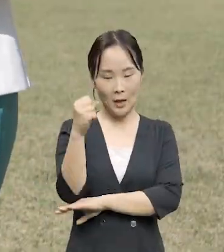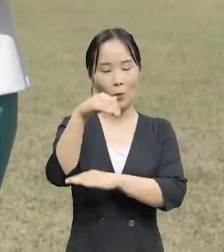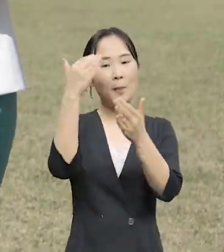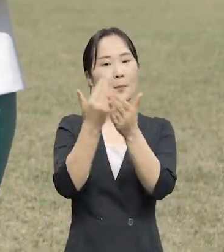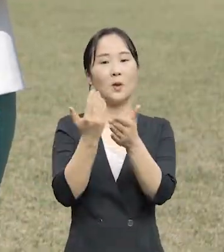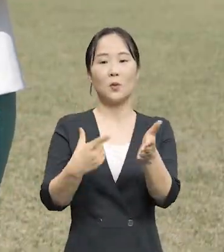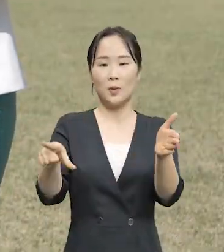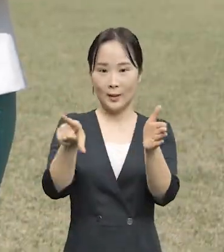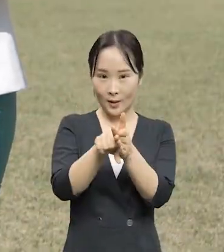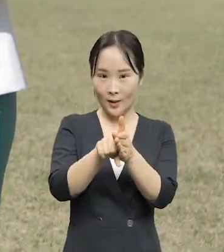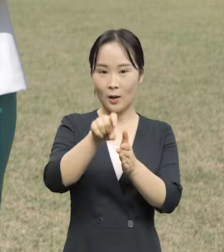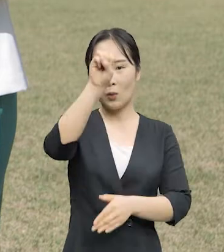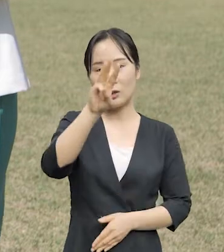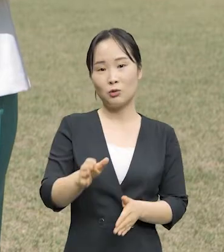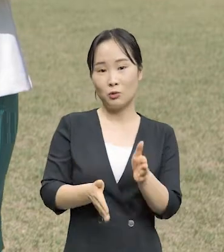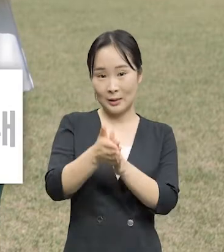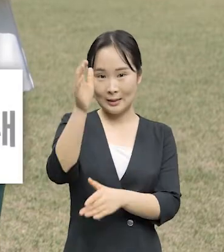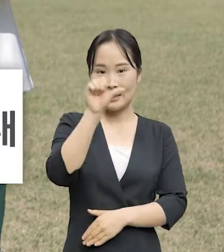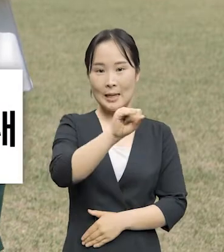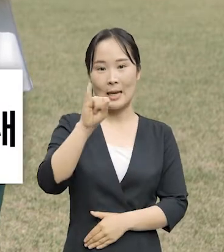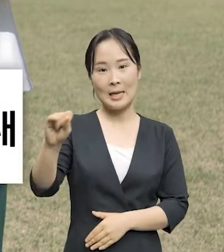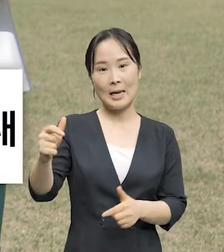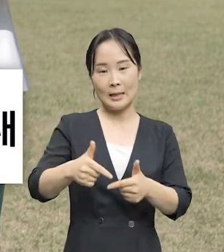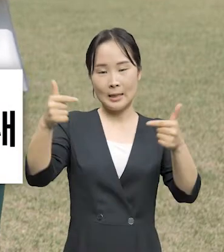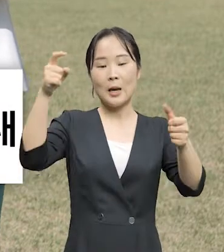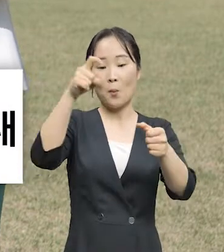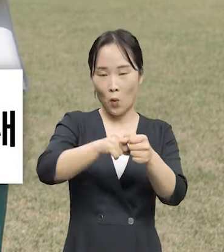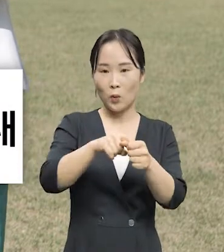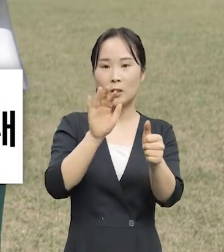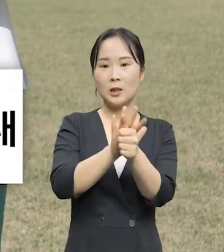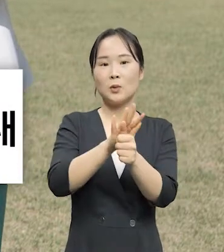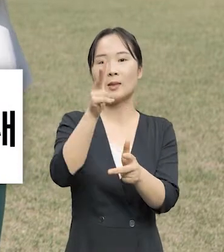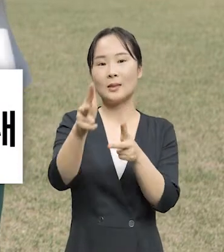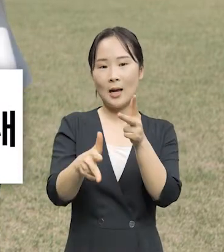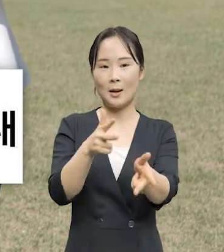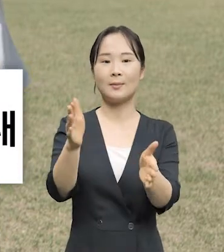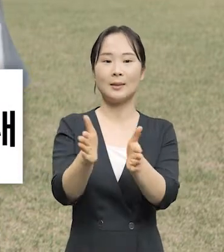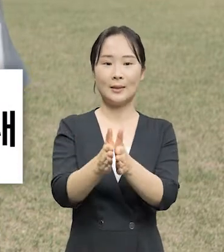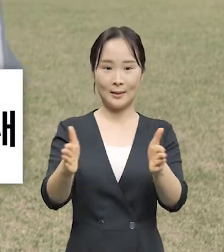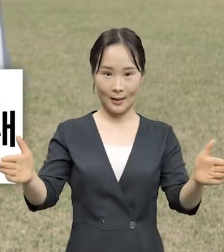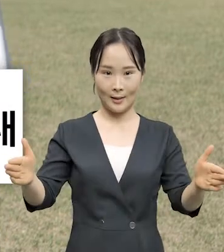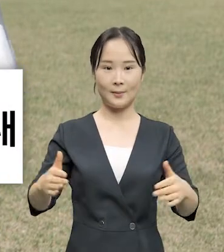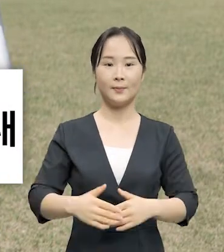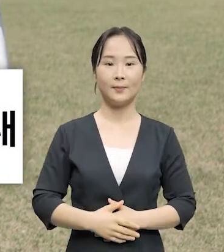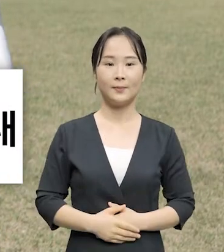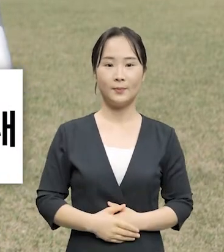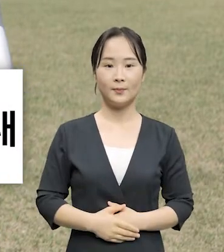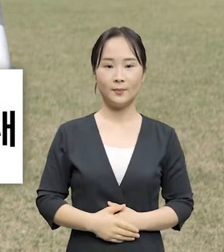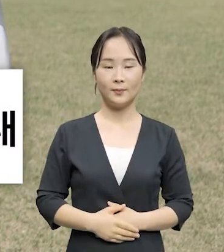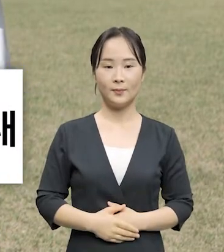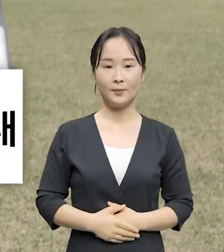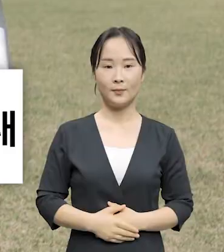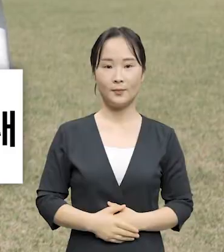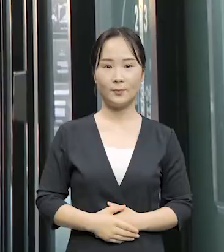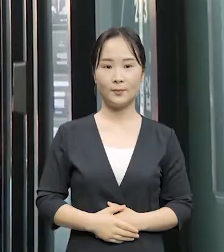인공지능 생태계 조성에 역점을 두고 있는 광주시가 인공지능 창업 활성화를 위한 지원 사업을 추진합니다.